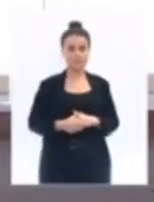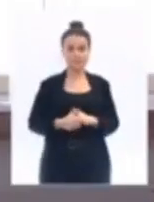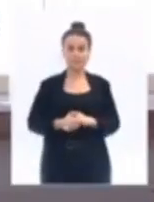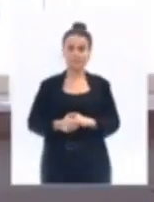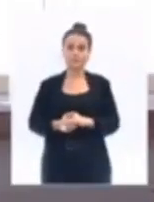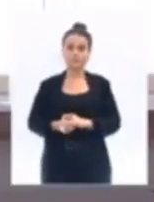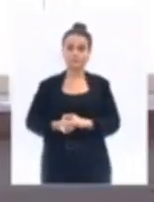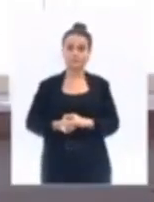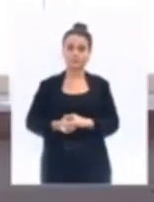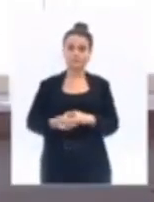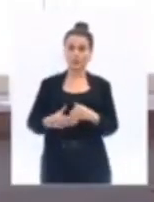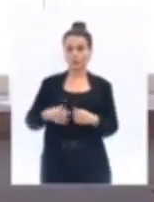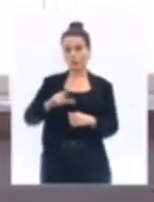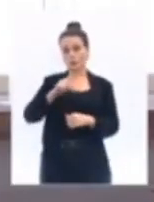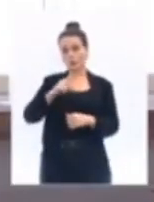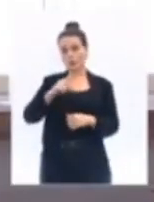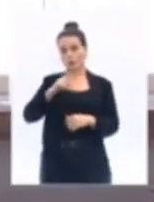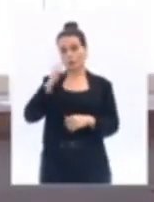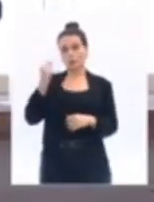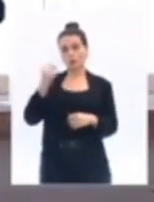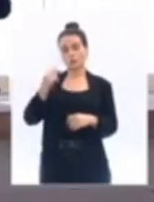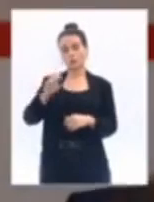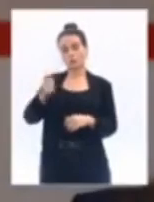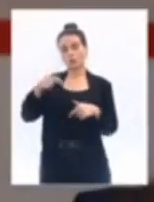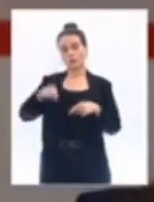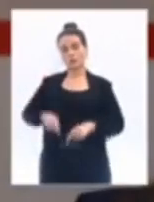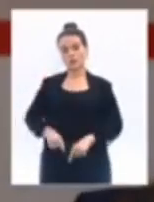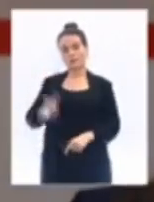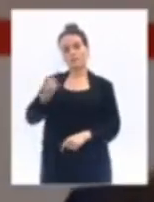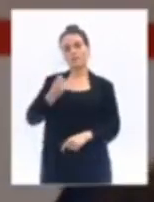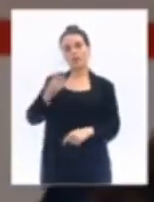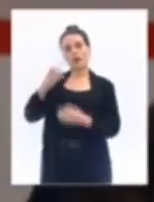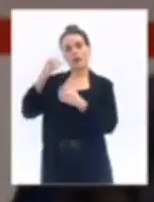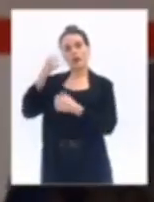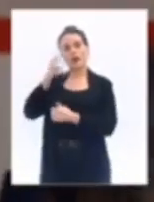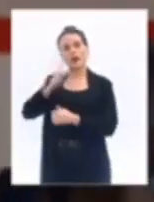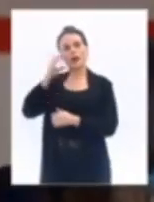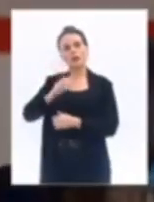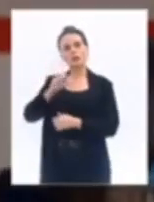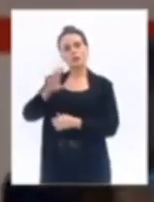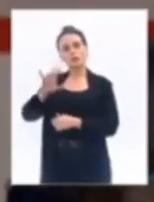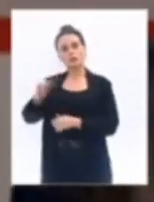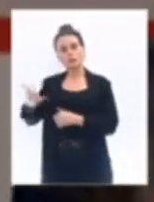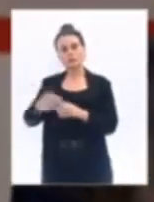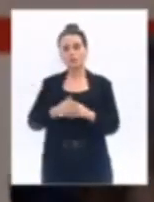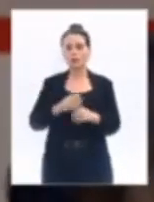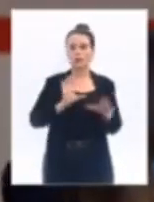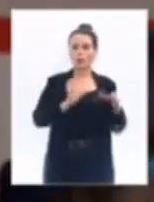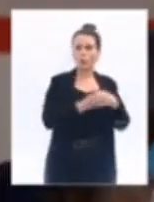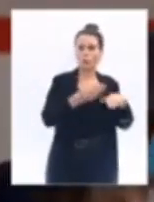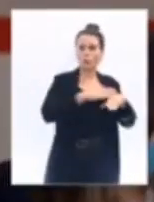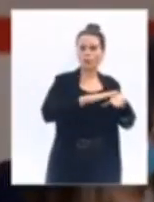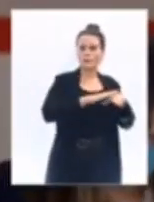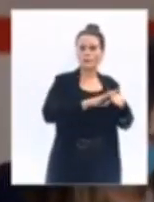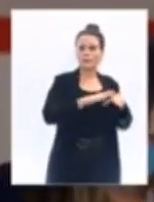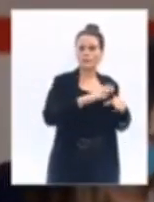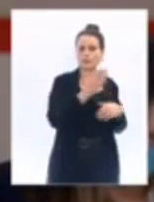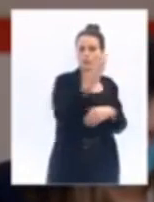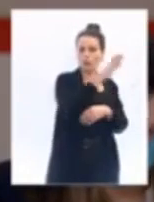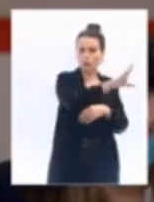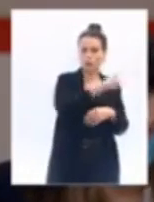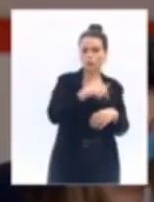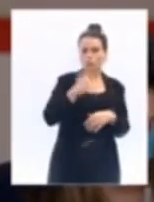le Premier ministre. Perrine Vasse pour BFM TV, j'ai trois petites questions. Tout d'abord, sur l'attestation, une heure, un kilomètre. Est-ce que vous ne craignez pas que ça